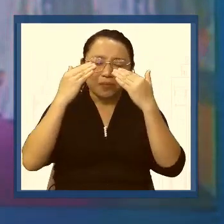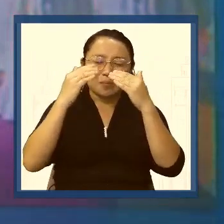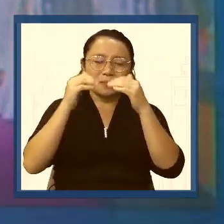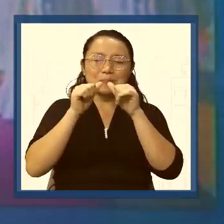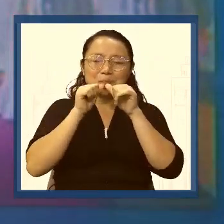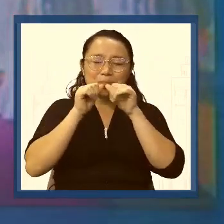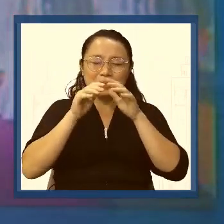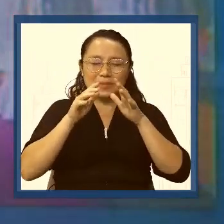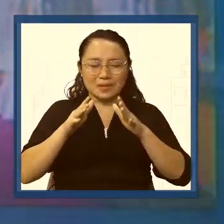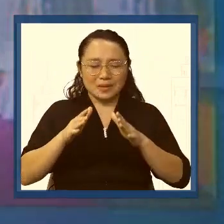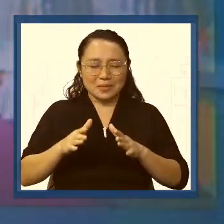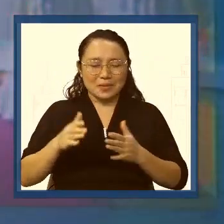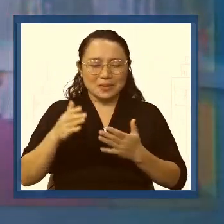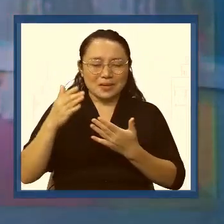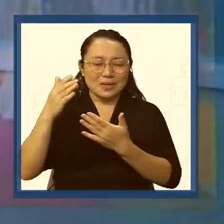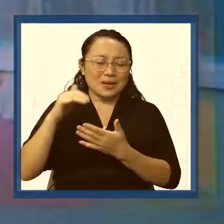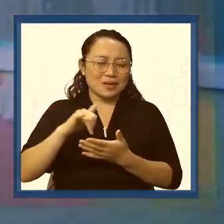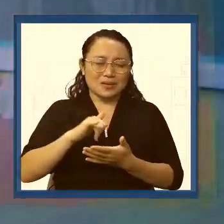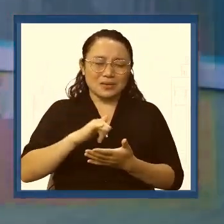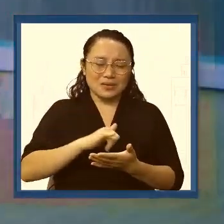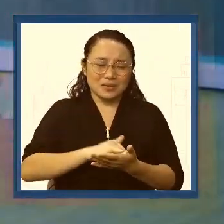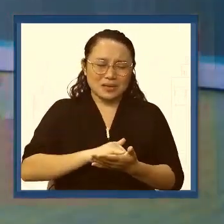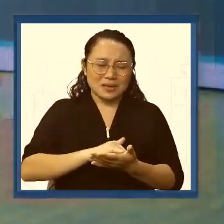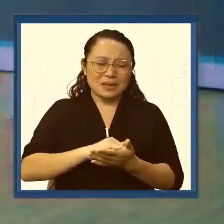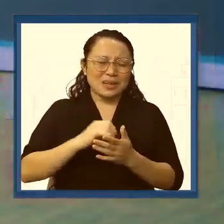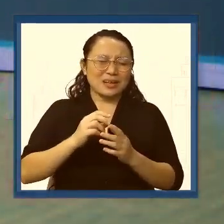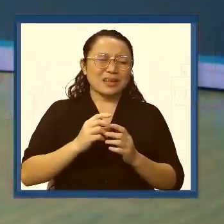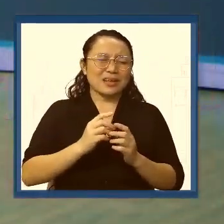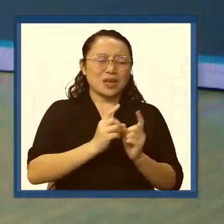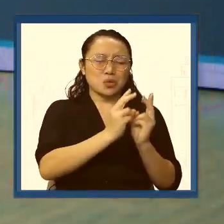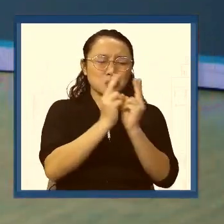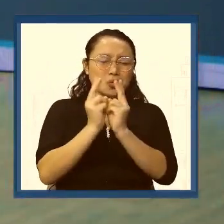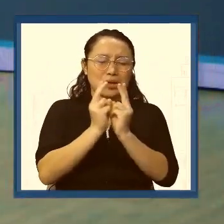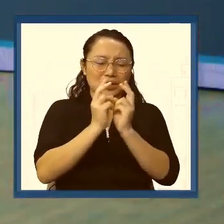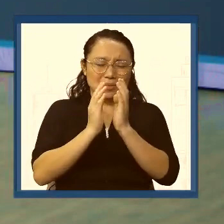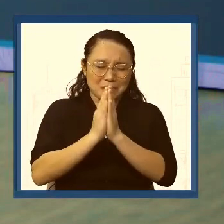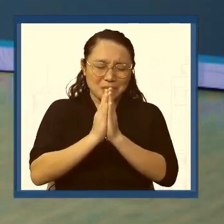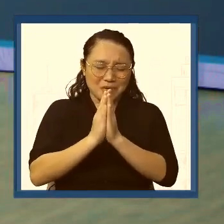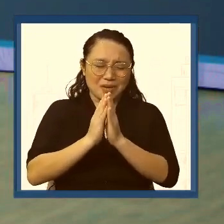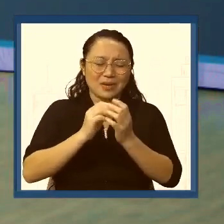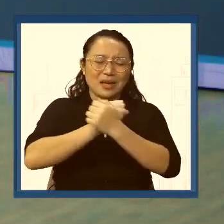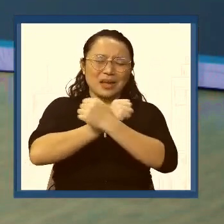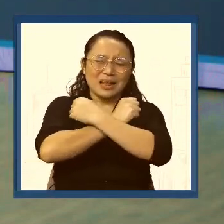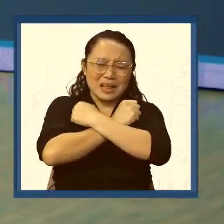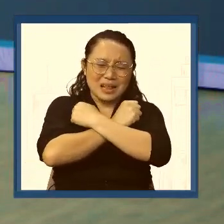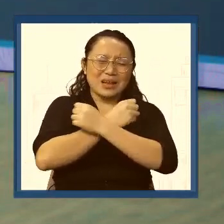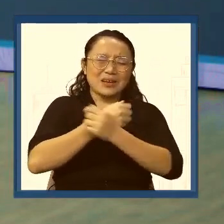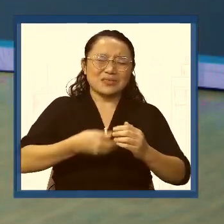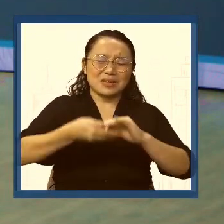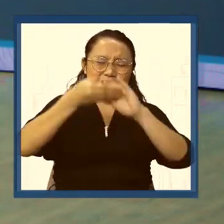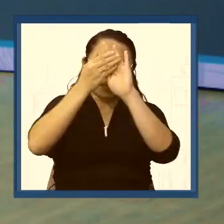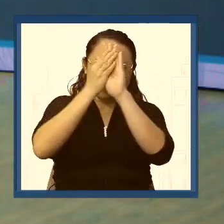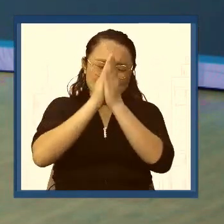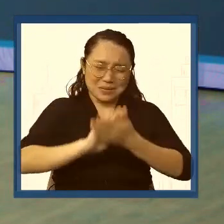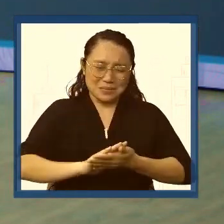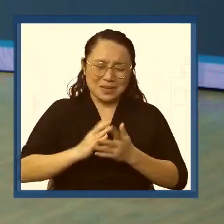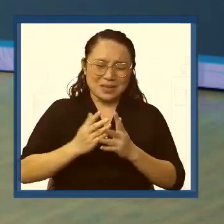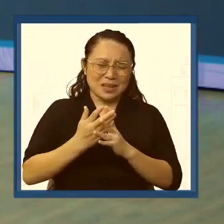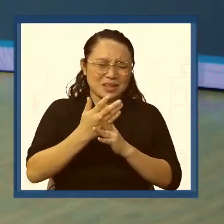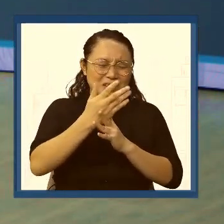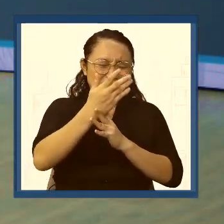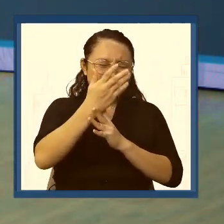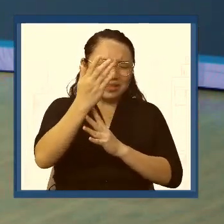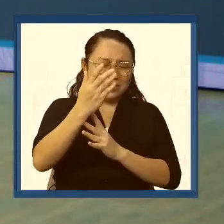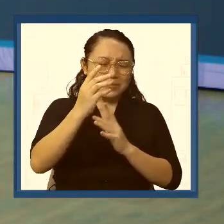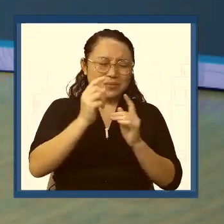katauhan nga gusto nimo ang panaghiyo sa ang kalipay, ang gugmag patilawala, ang kahusay pinaagi sa